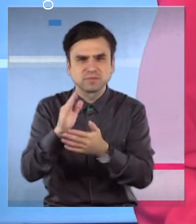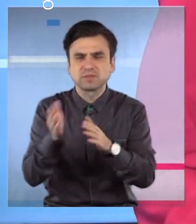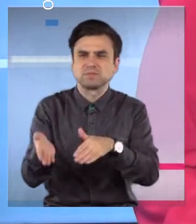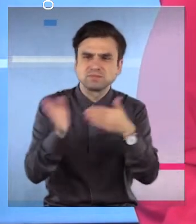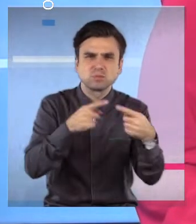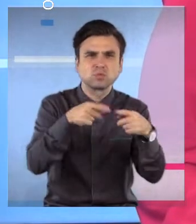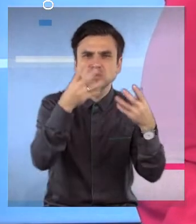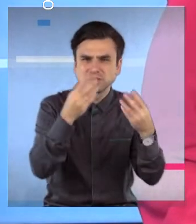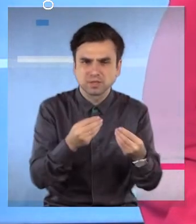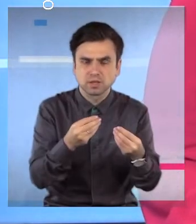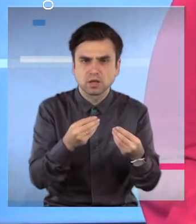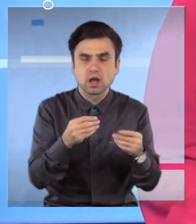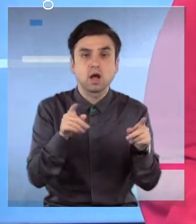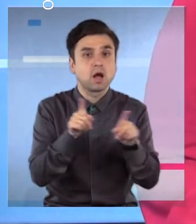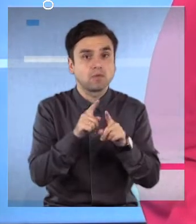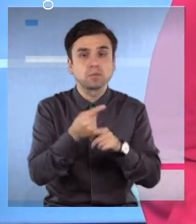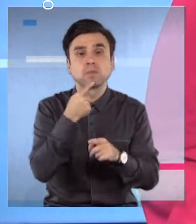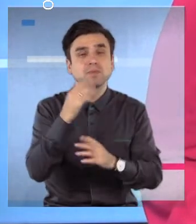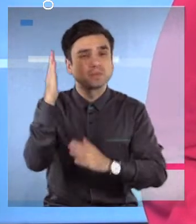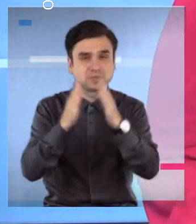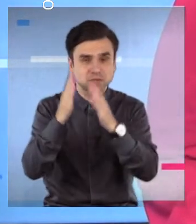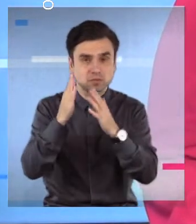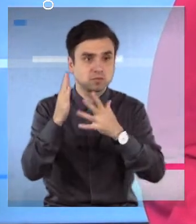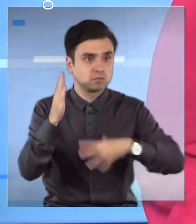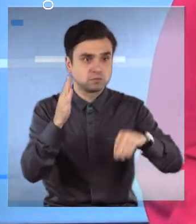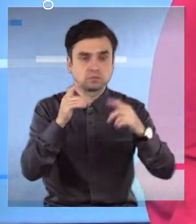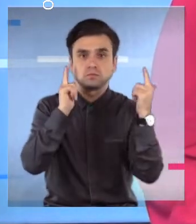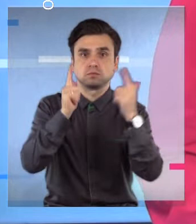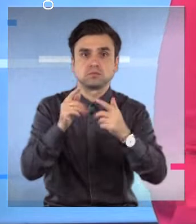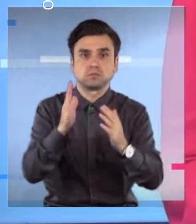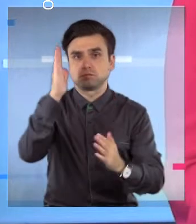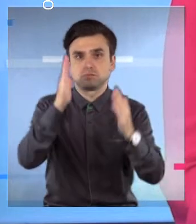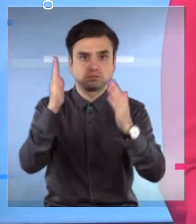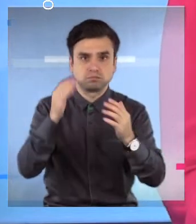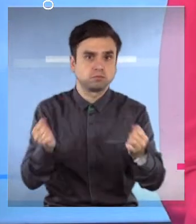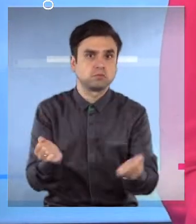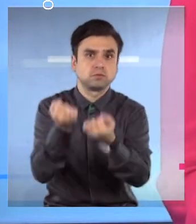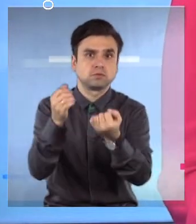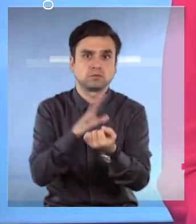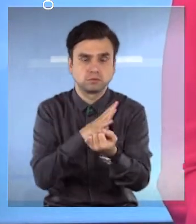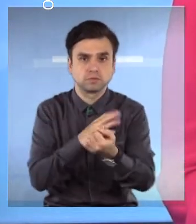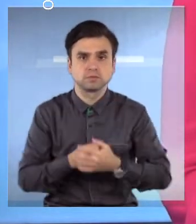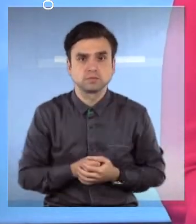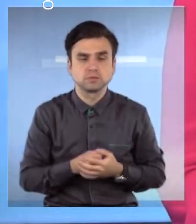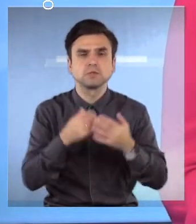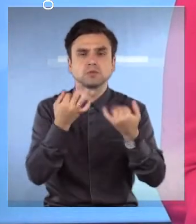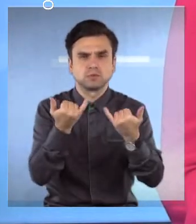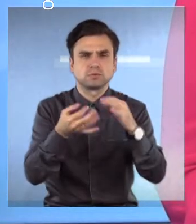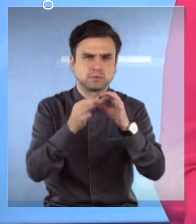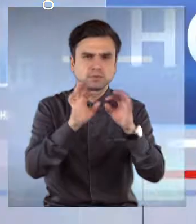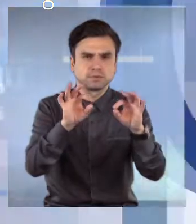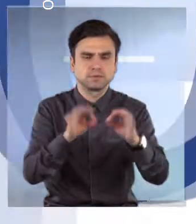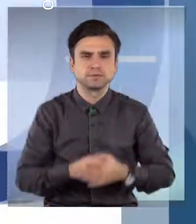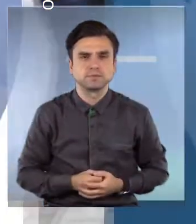голосування та підтримали відкриття ринку землі у першому читанні. Як це було, знають наші столичні кореспонденти.